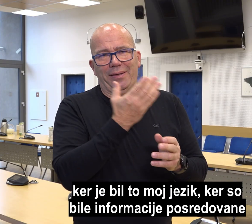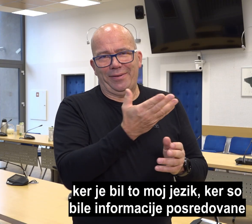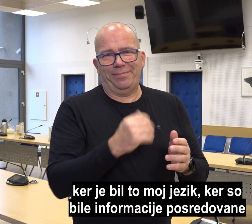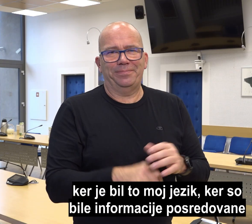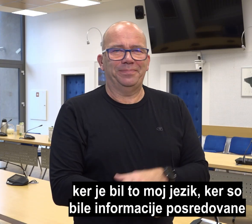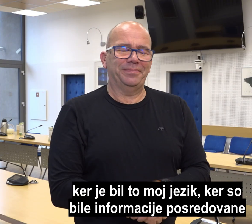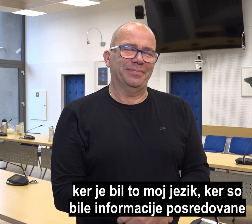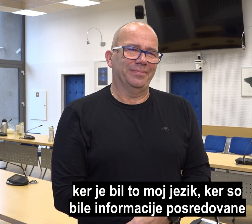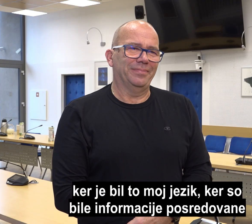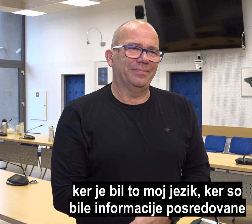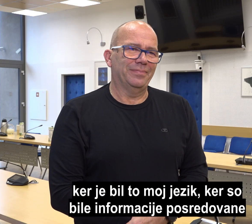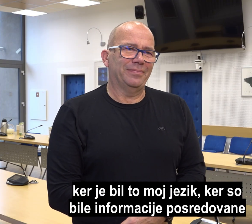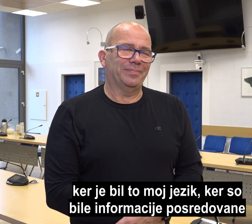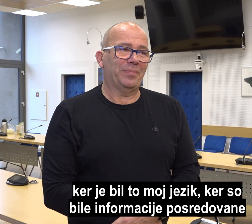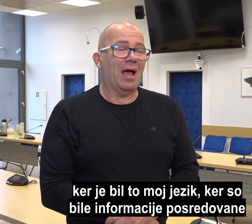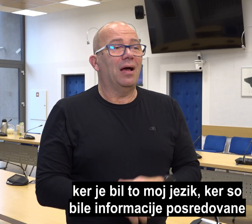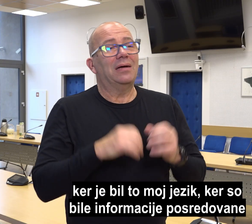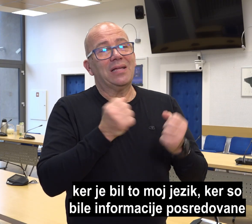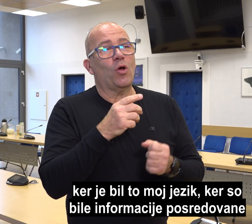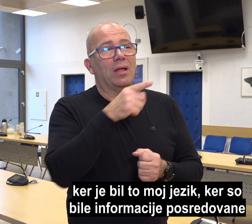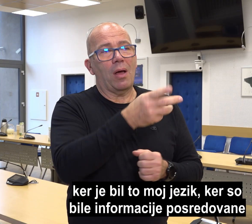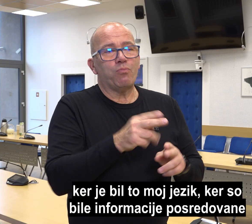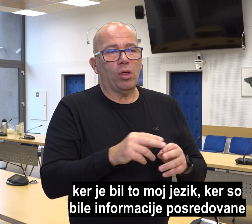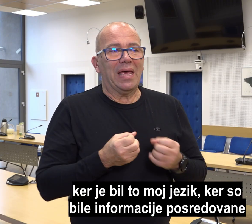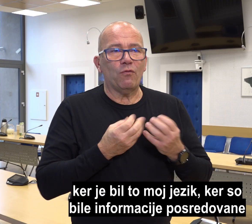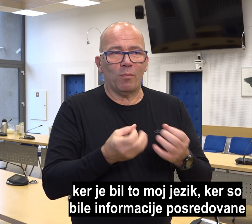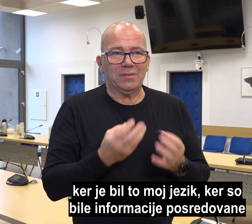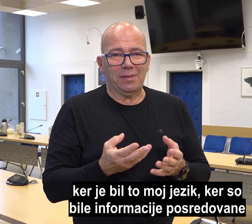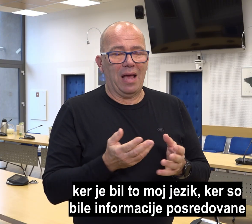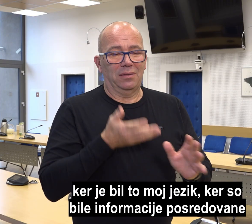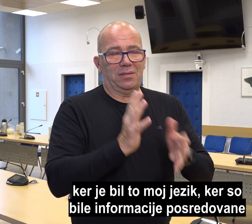informacije posredovane v znakovnem jeziku za gluhe.